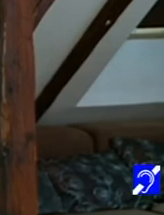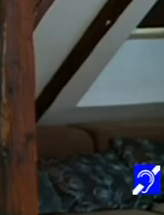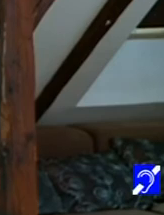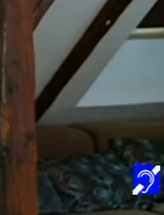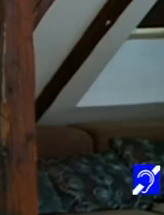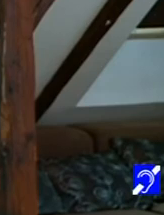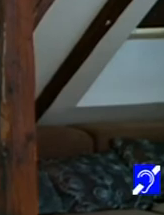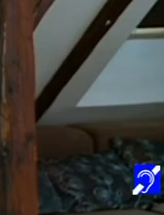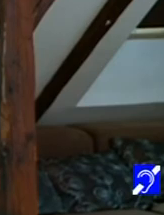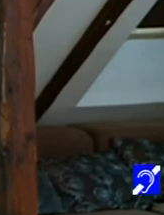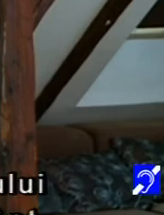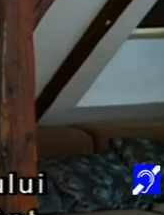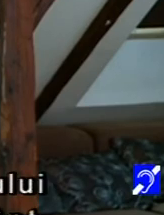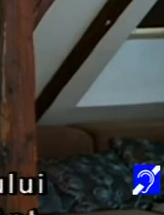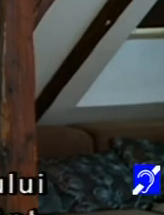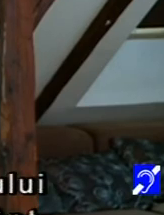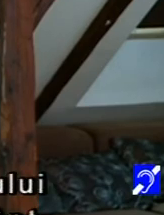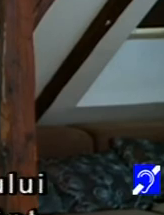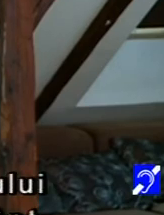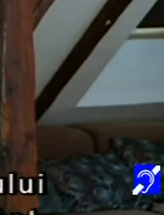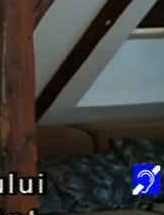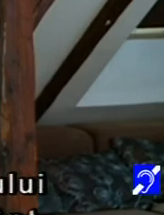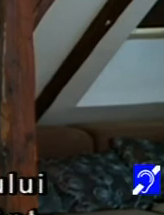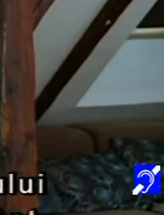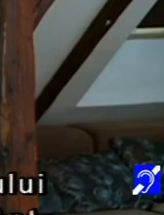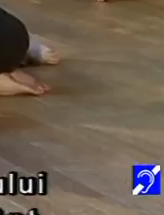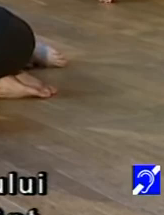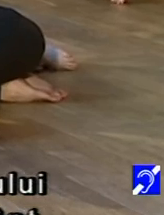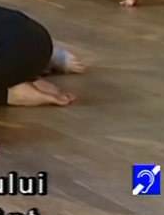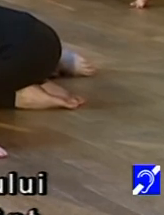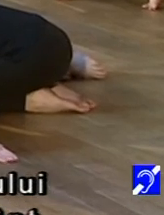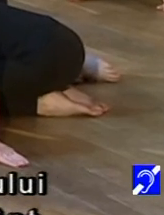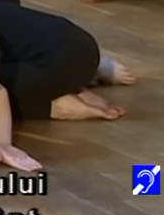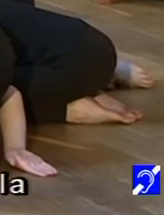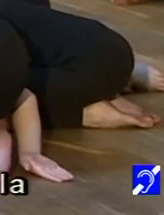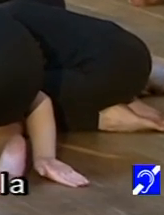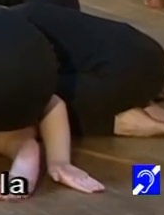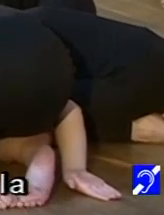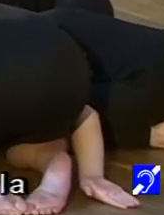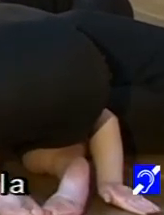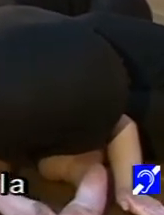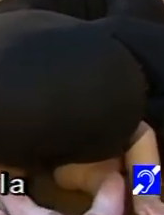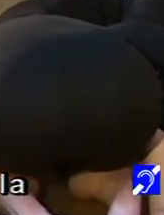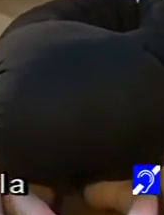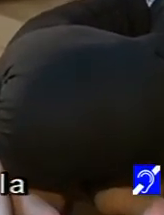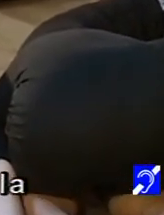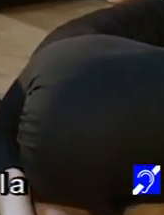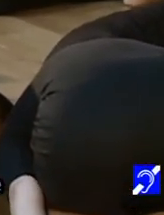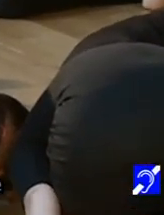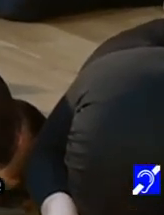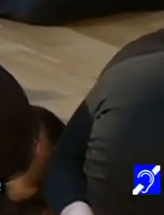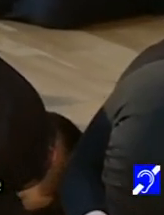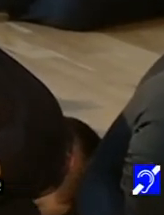stellen, beziehungsweise der Schwerpunkt ist die Rolle des Theaterlehrers. Und vielleicht für Außenstehende,